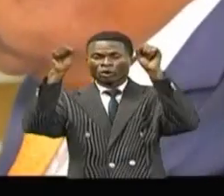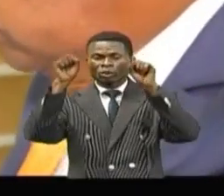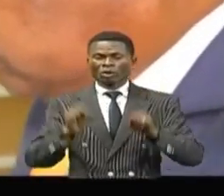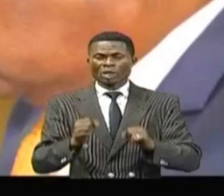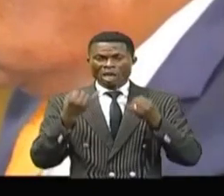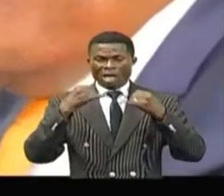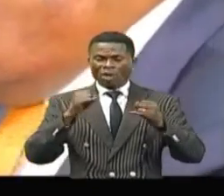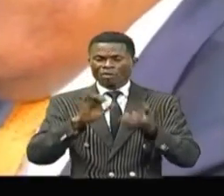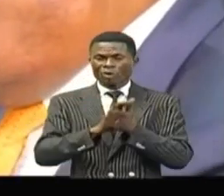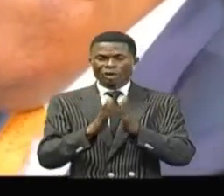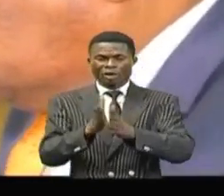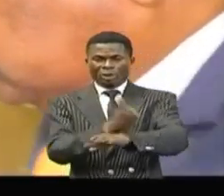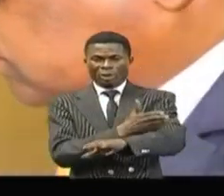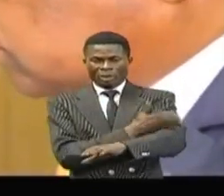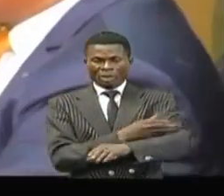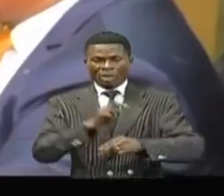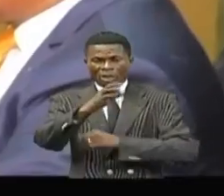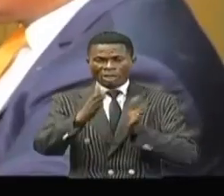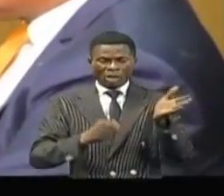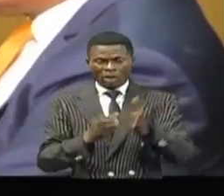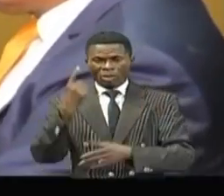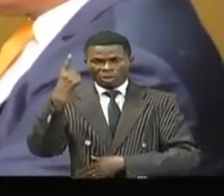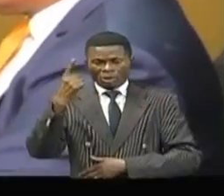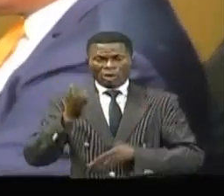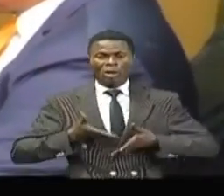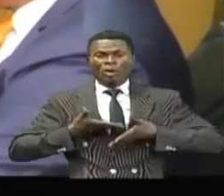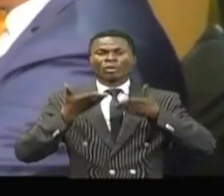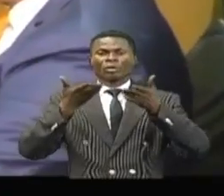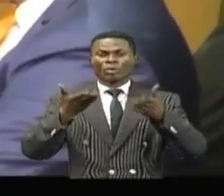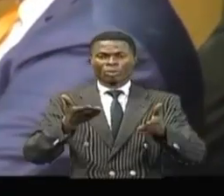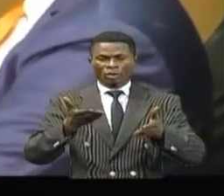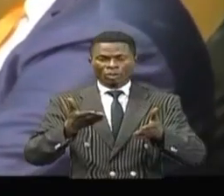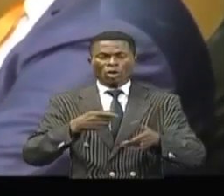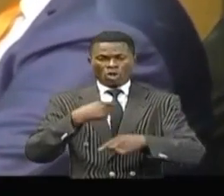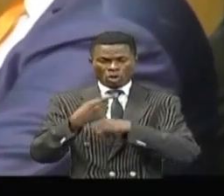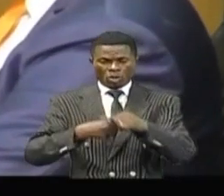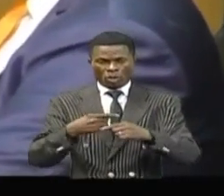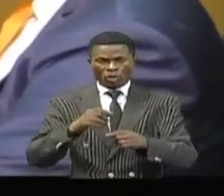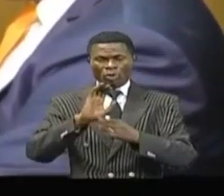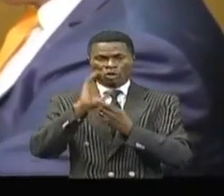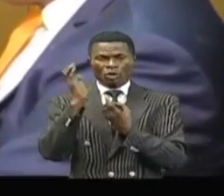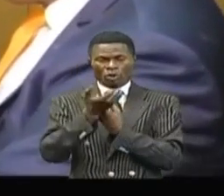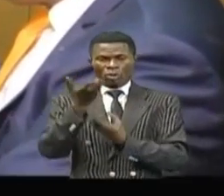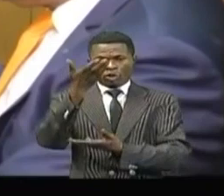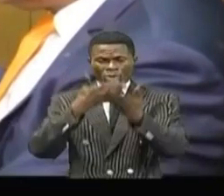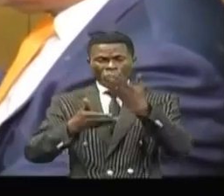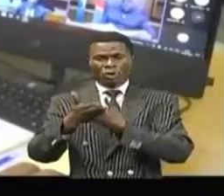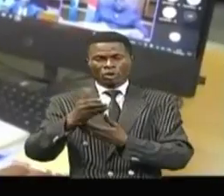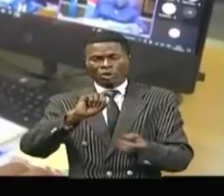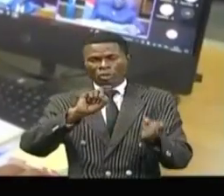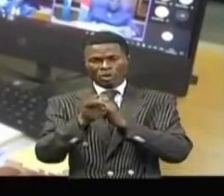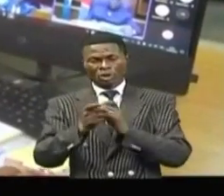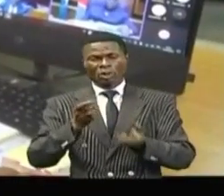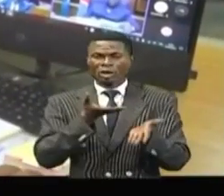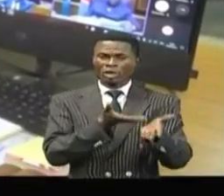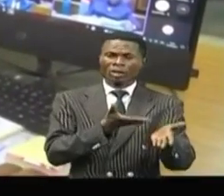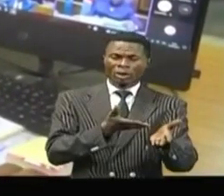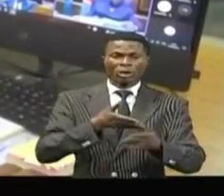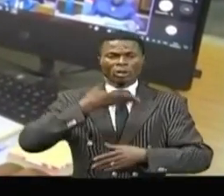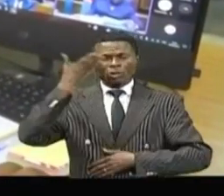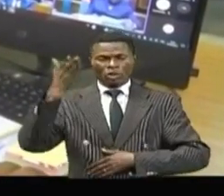formations. Le guichet unique tel que proposé prend en compte la culture de changement en favorisant